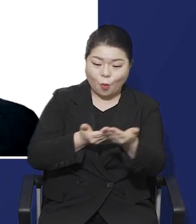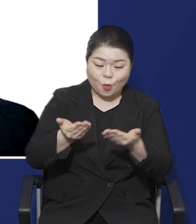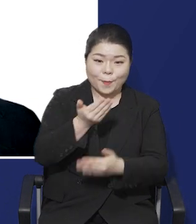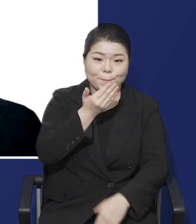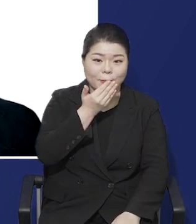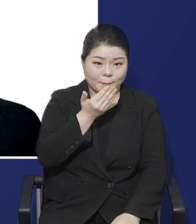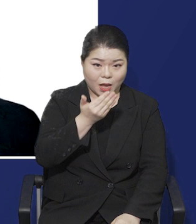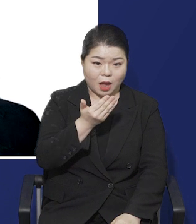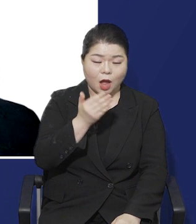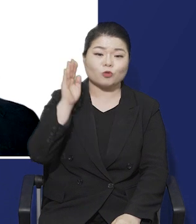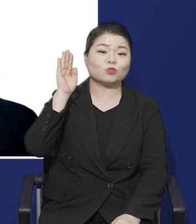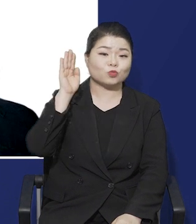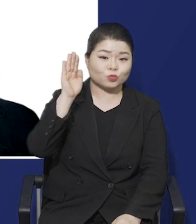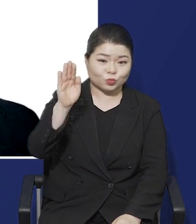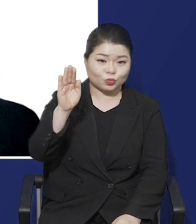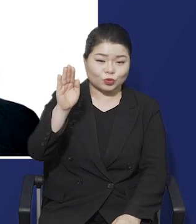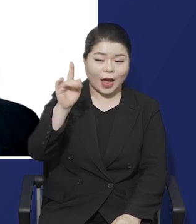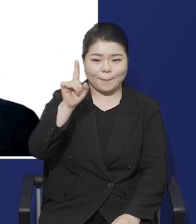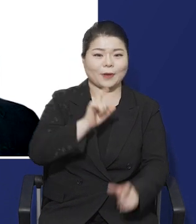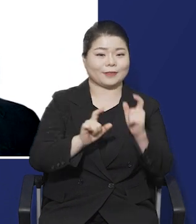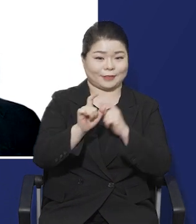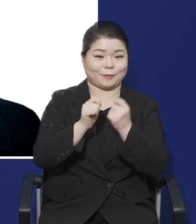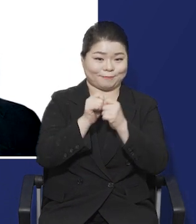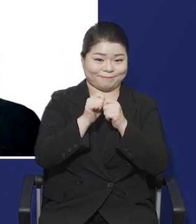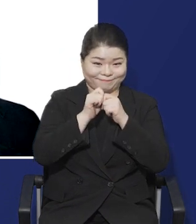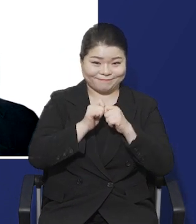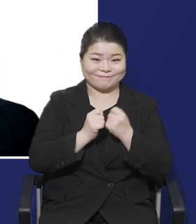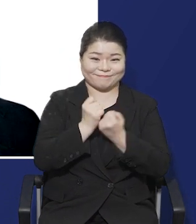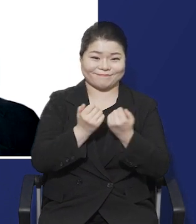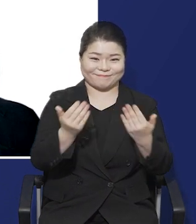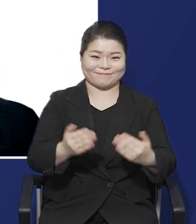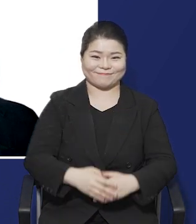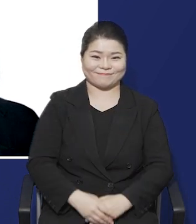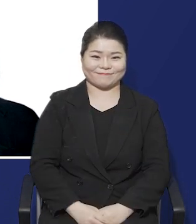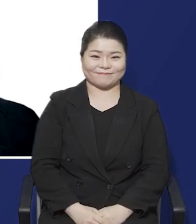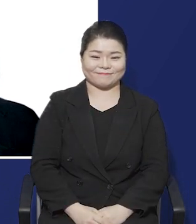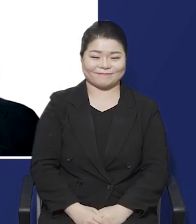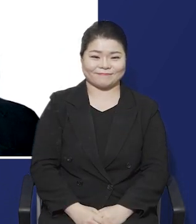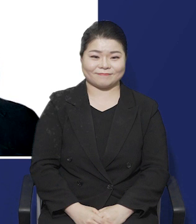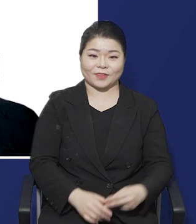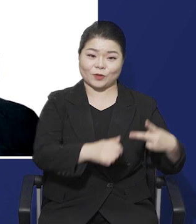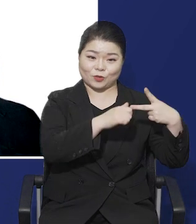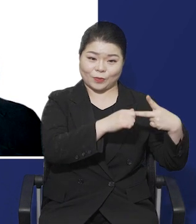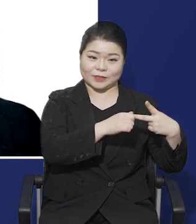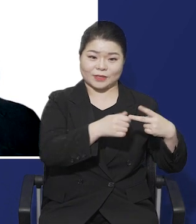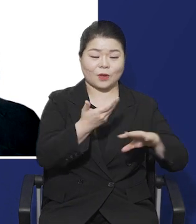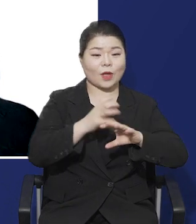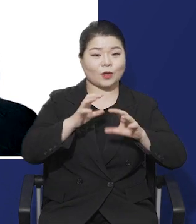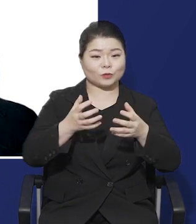되기 때문에 추후에 다시 설명을 구체적으로 드리도록 하겠습니다. 두 번째로는